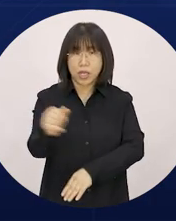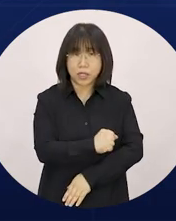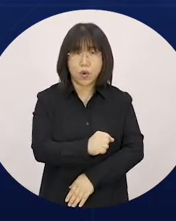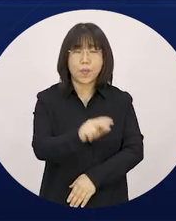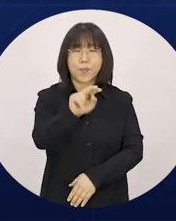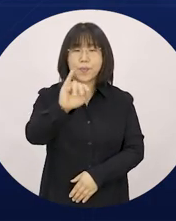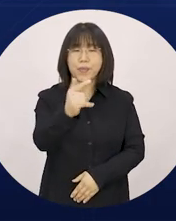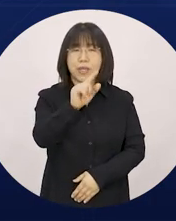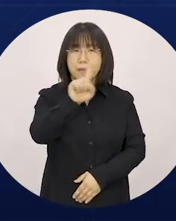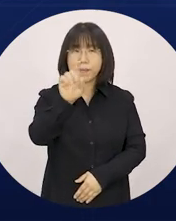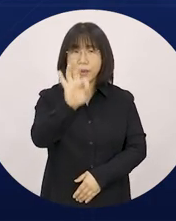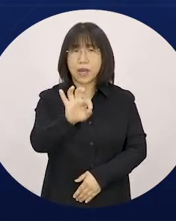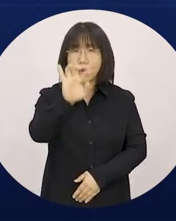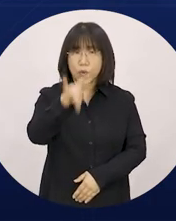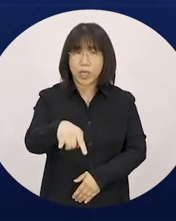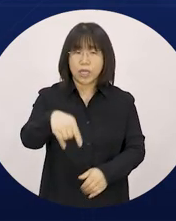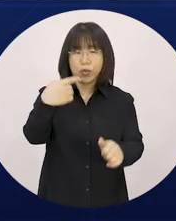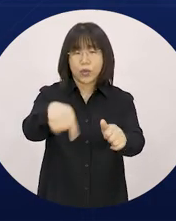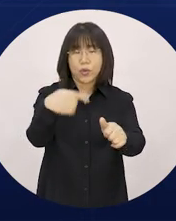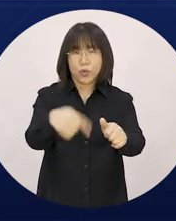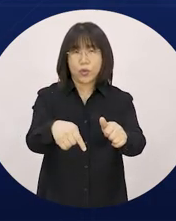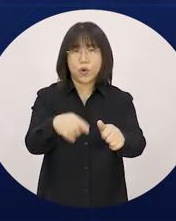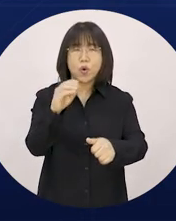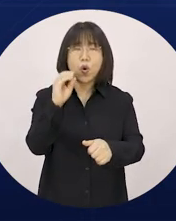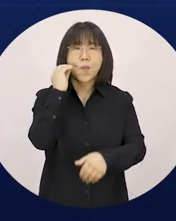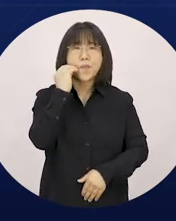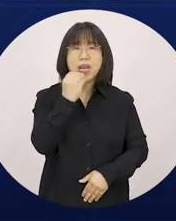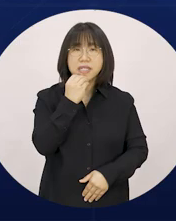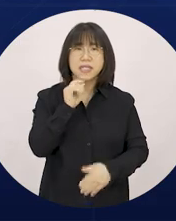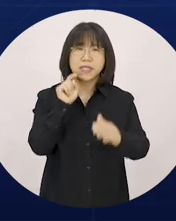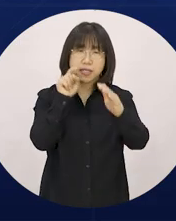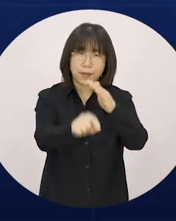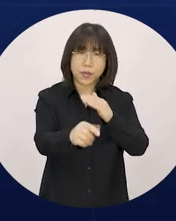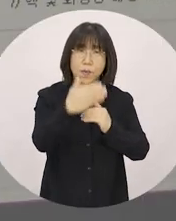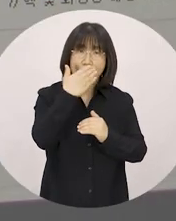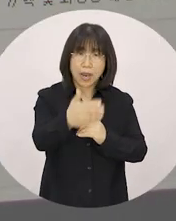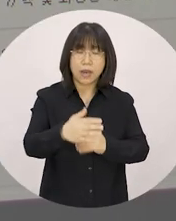스마트 민방위 교육 홈페이지에 접속하면 수강할 수 있습니다.